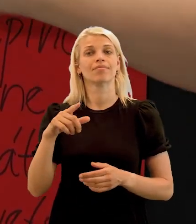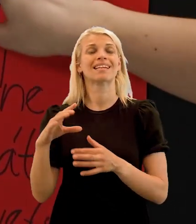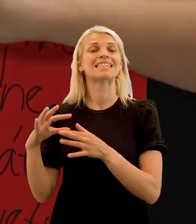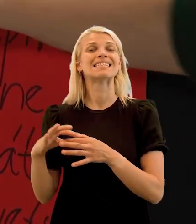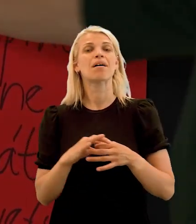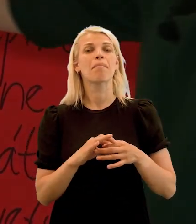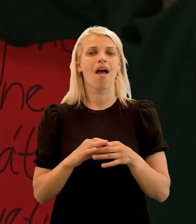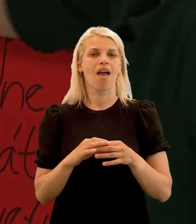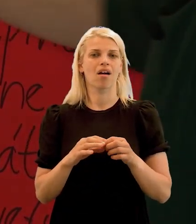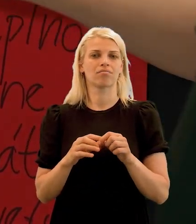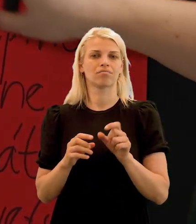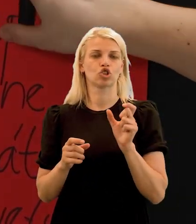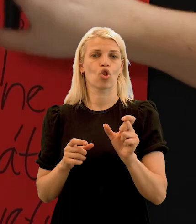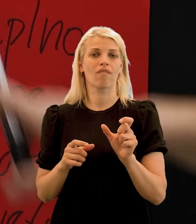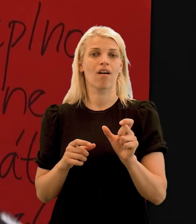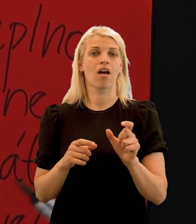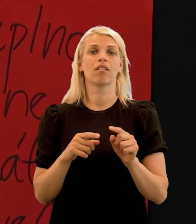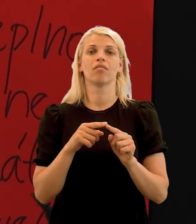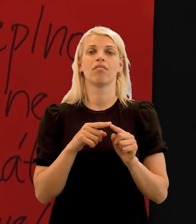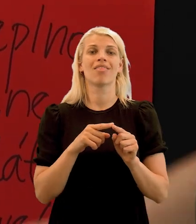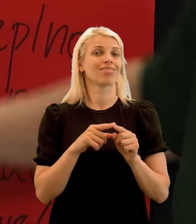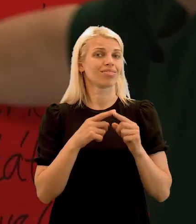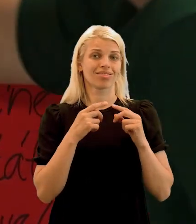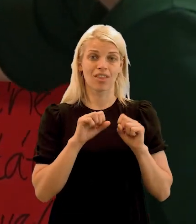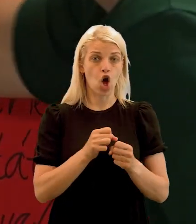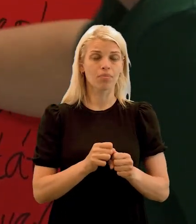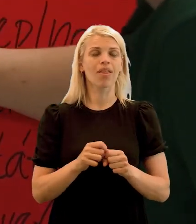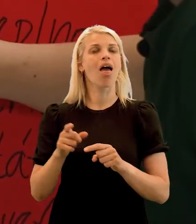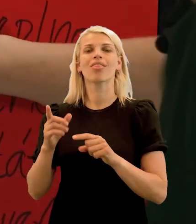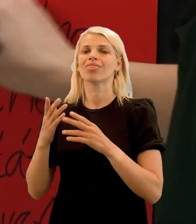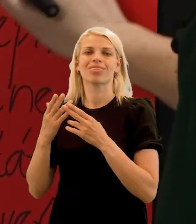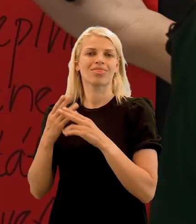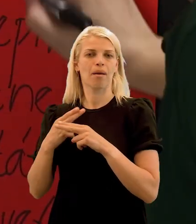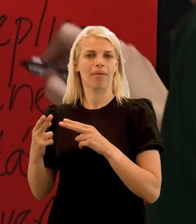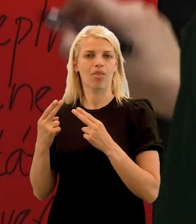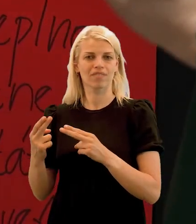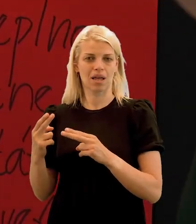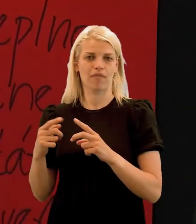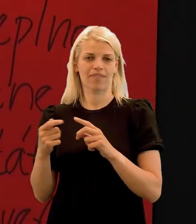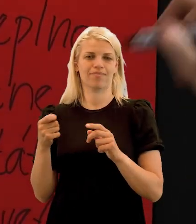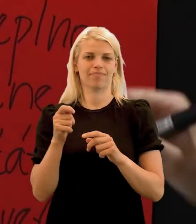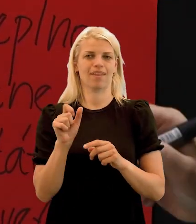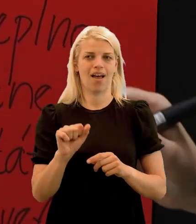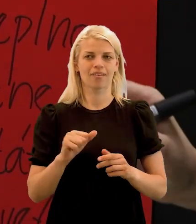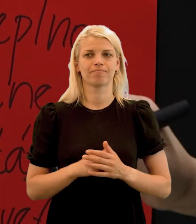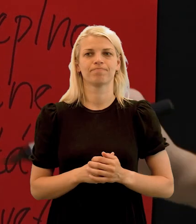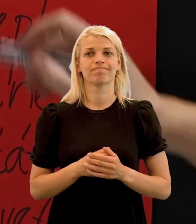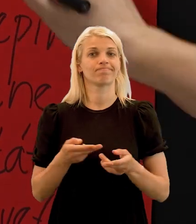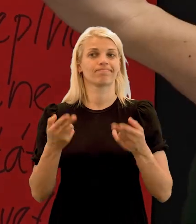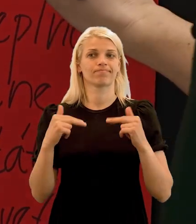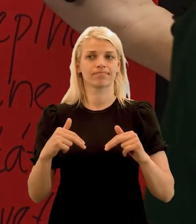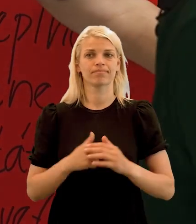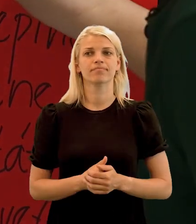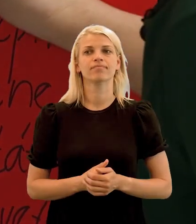spája slová neohybné a neplnovýznamové. Sú neohybné, lebo nemenia svoj